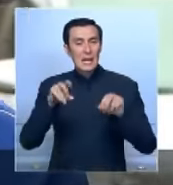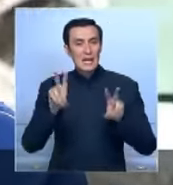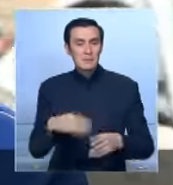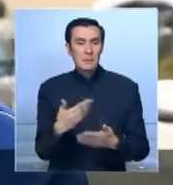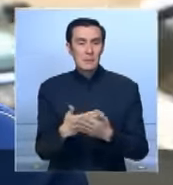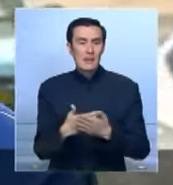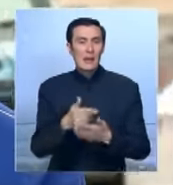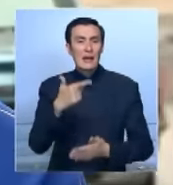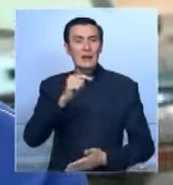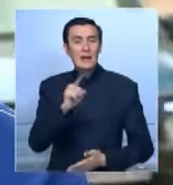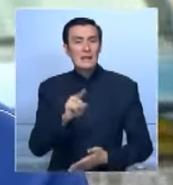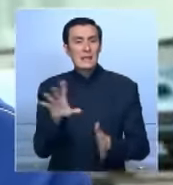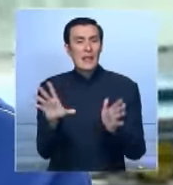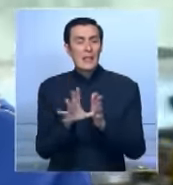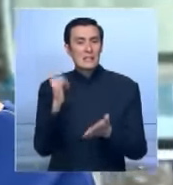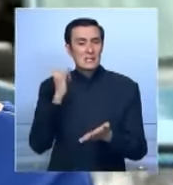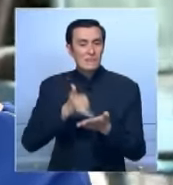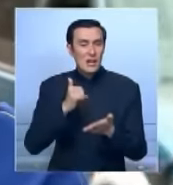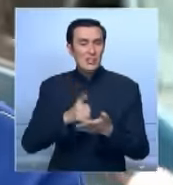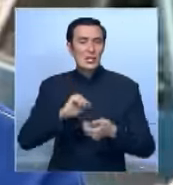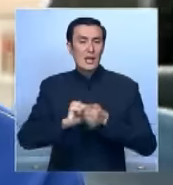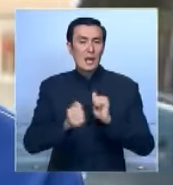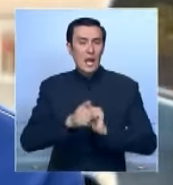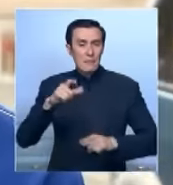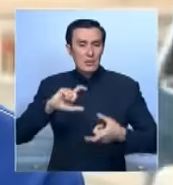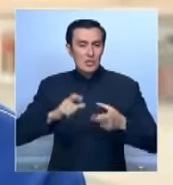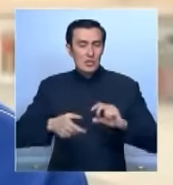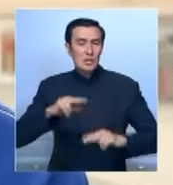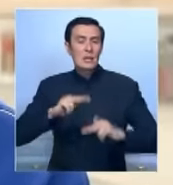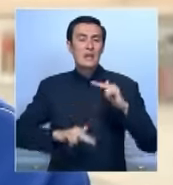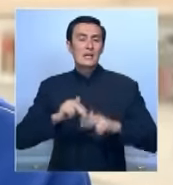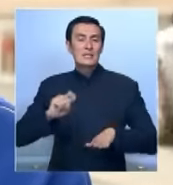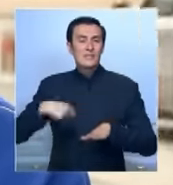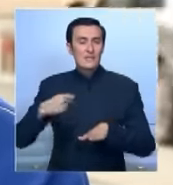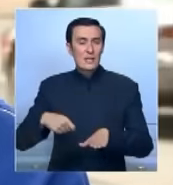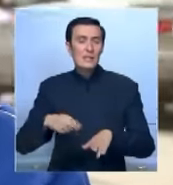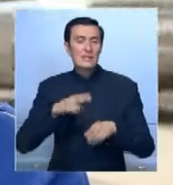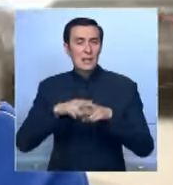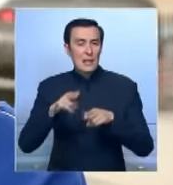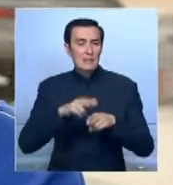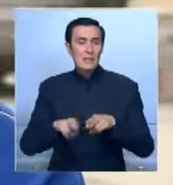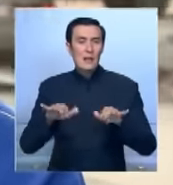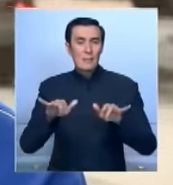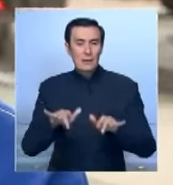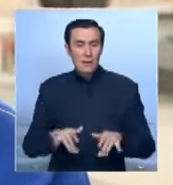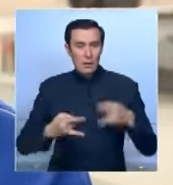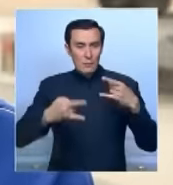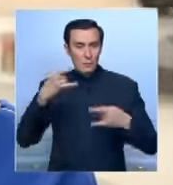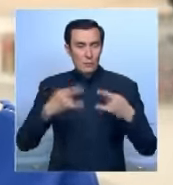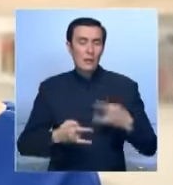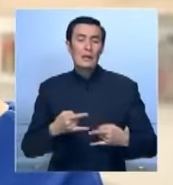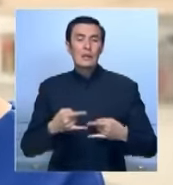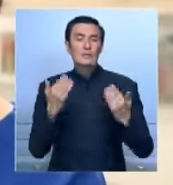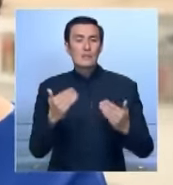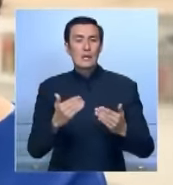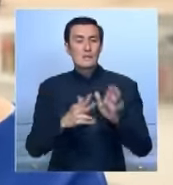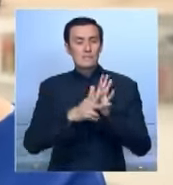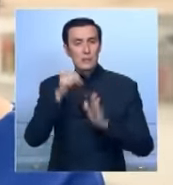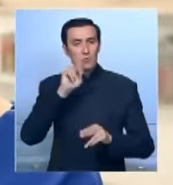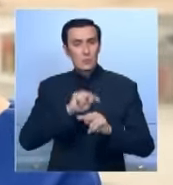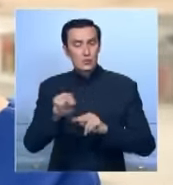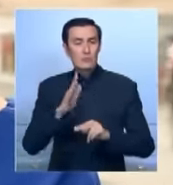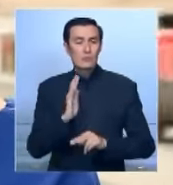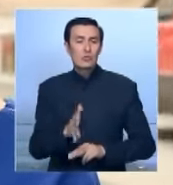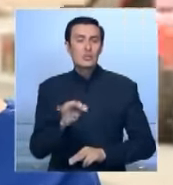как газоэлектросварщик, электрики, каменщики, швеи, слесари, сантехники и операторы ЭВМ. Также этой осенью на 10-месячных курсах